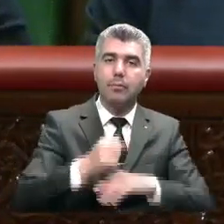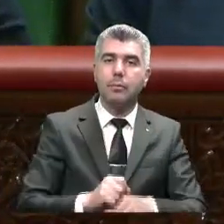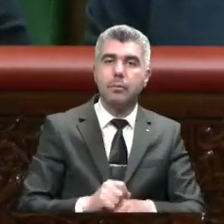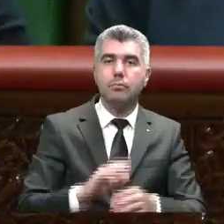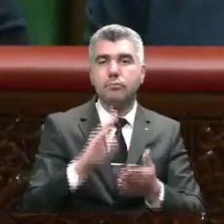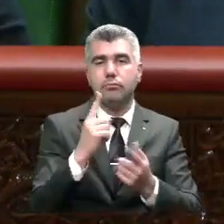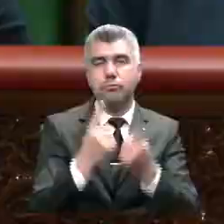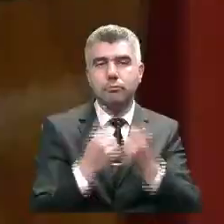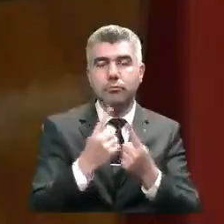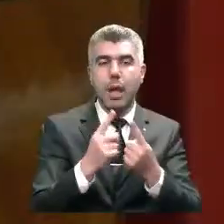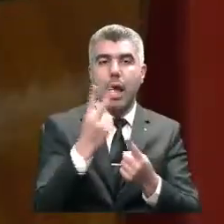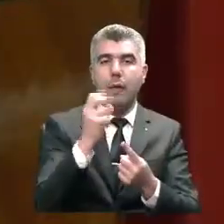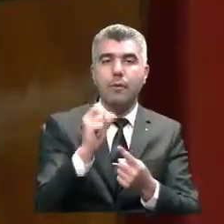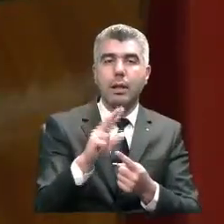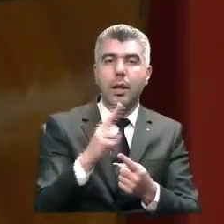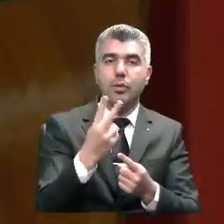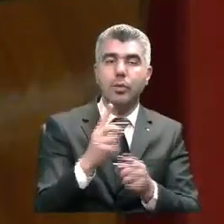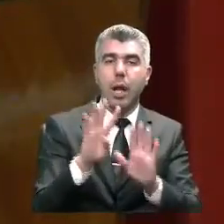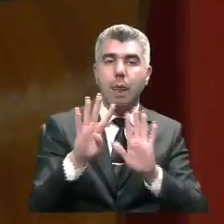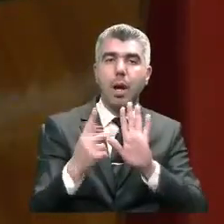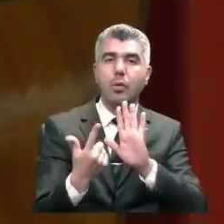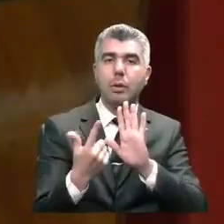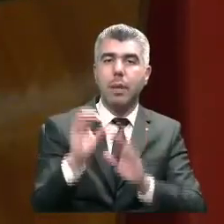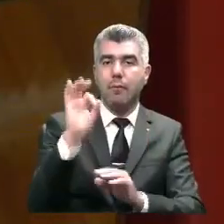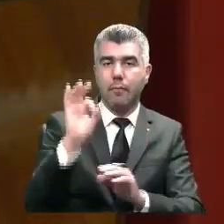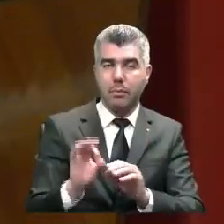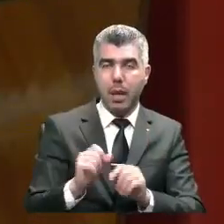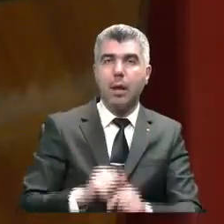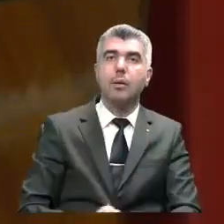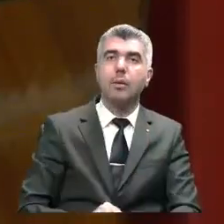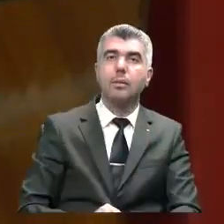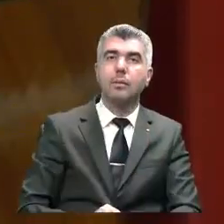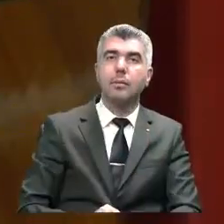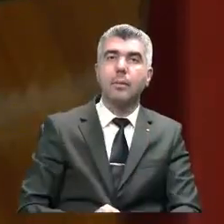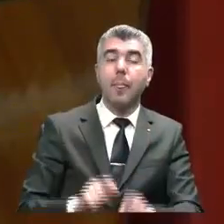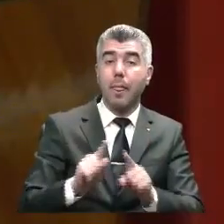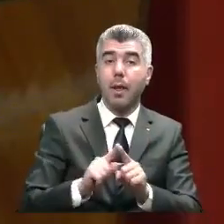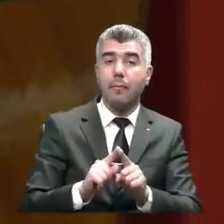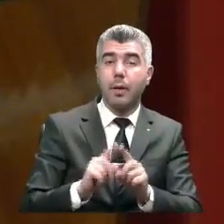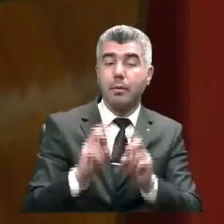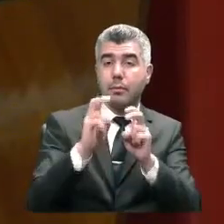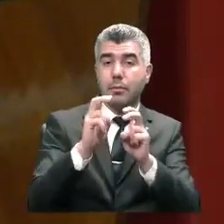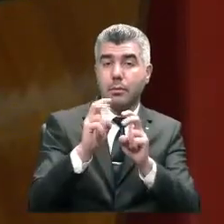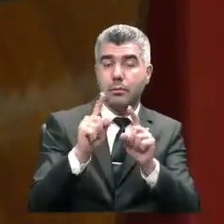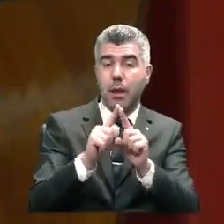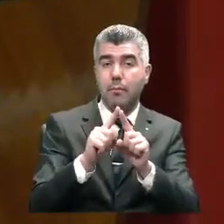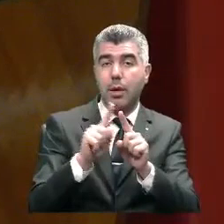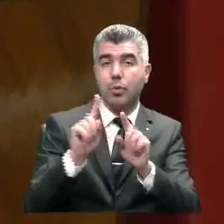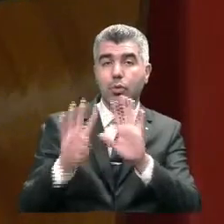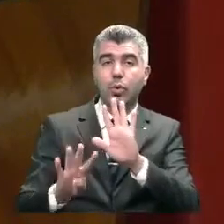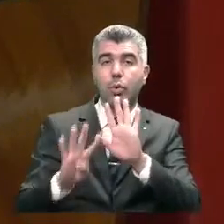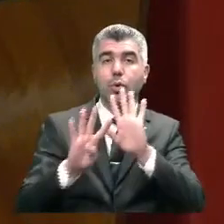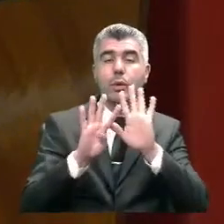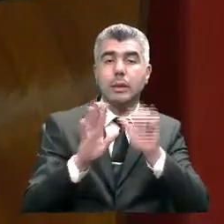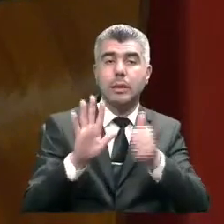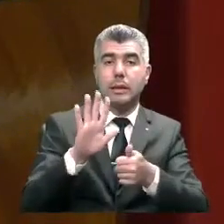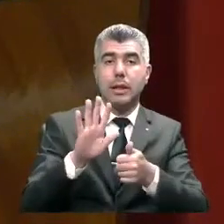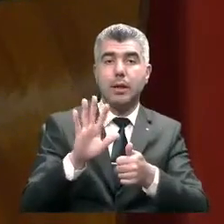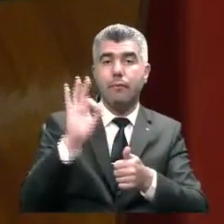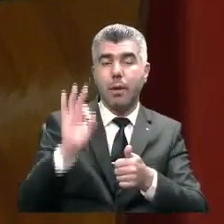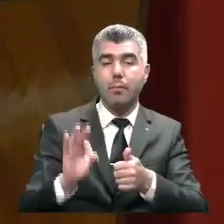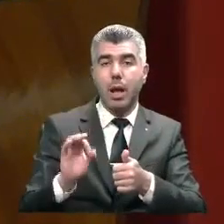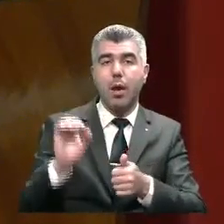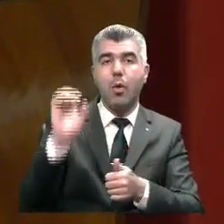خلال سنه 2023 حوالي 74% في حين هذه النسبه تتعادل 69% بدول الاتحاد الاوروبي